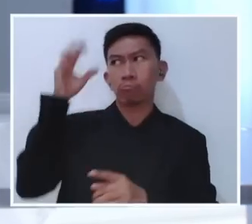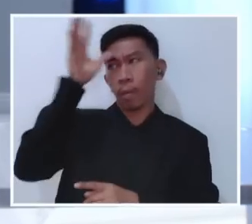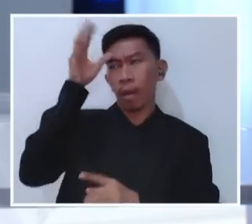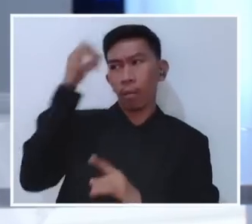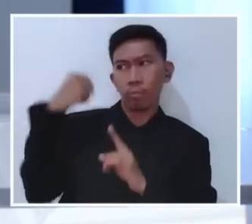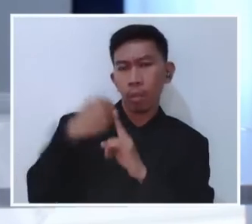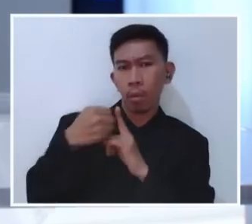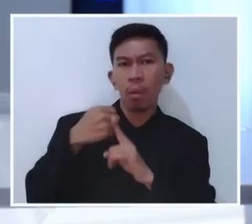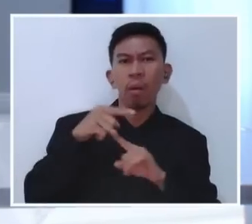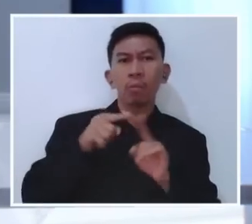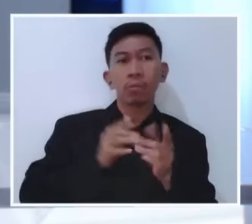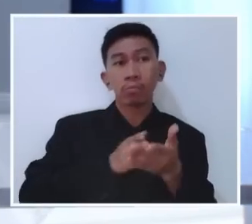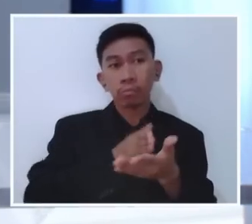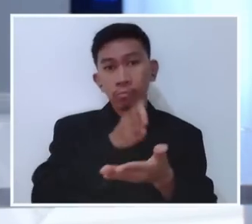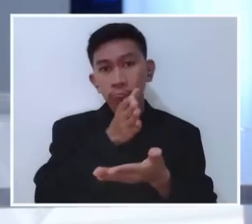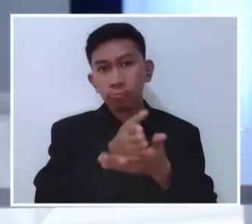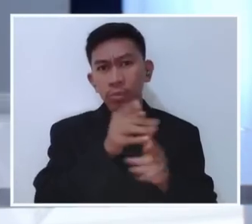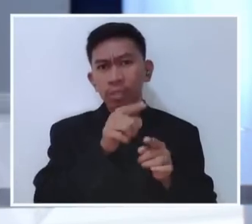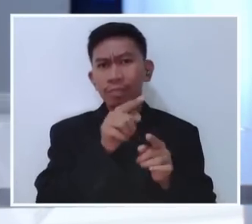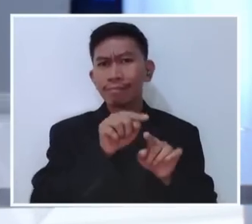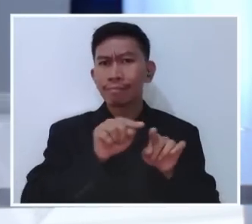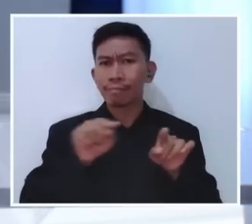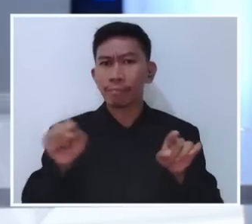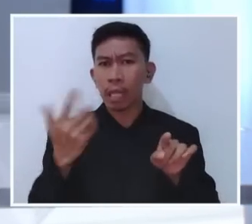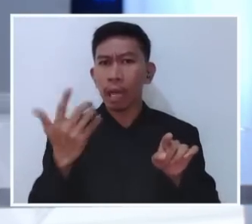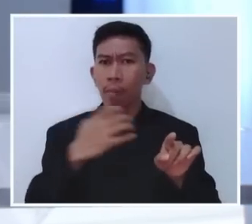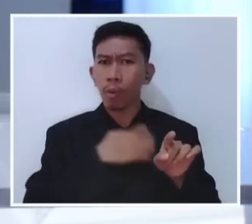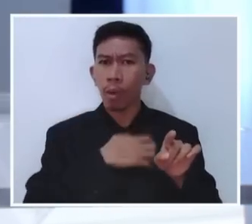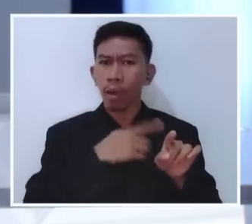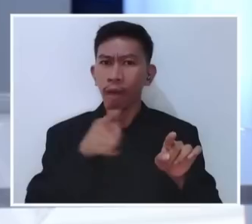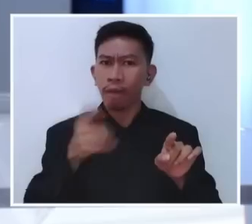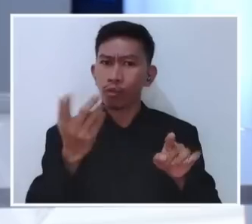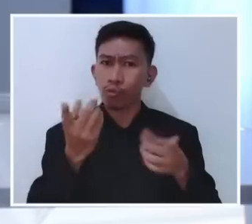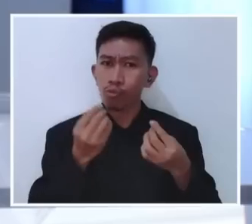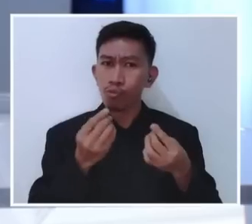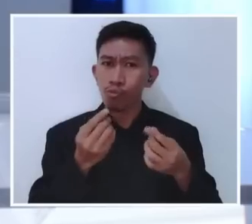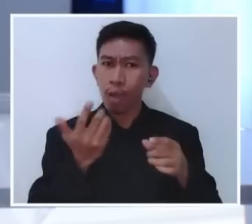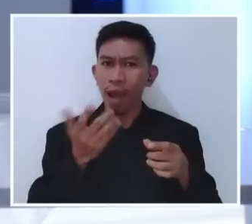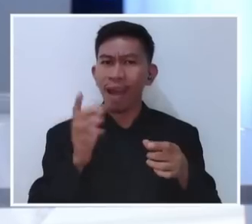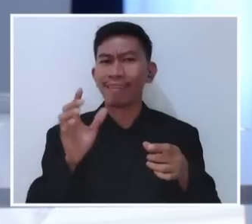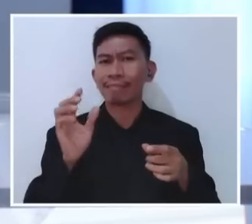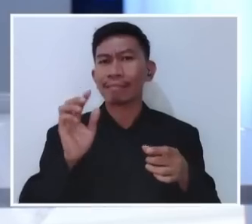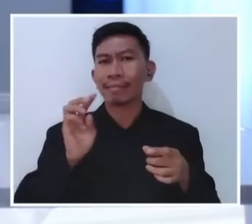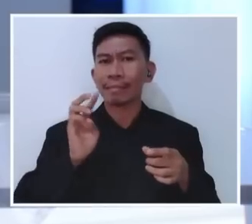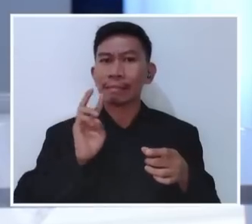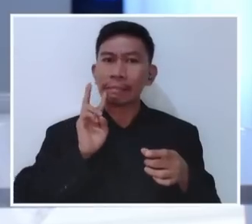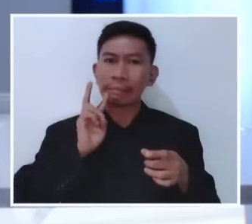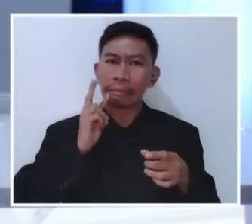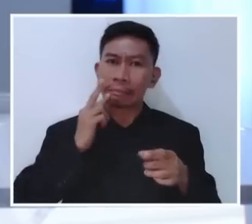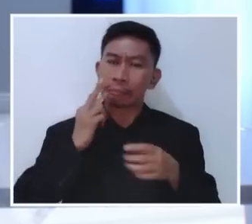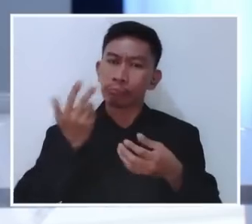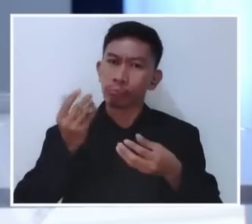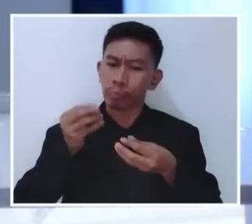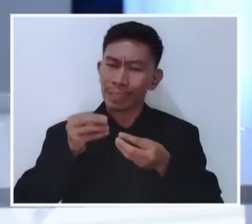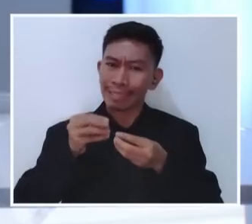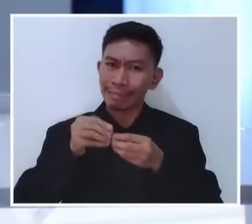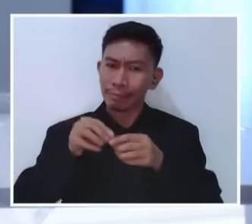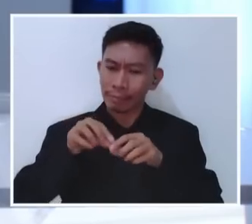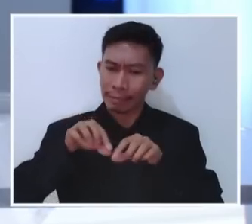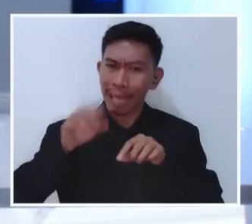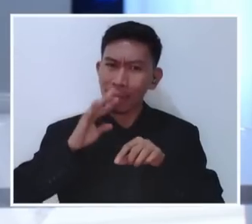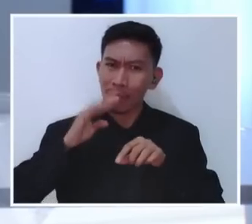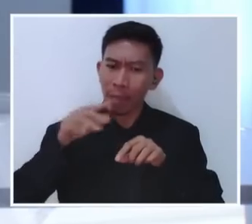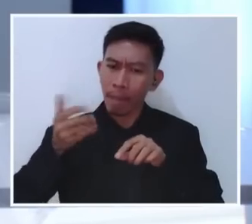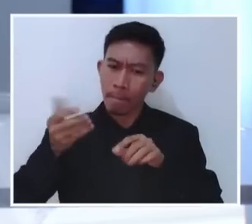umano ng mga pulis ng sinamak o sukang may sili ang ari ng biktima. Nagpa-patrol,